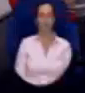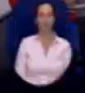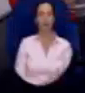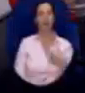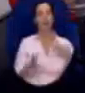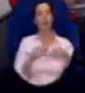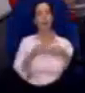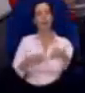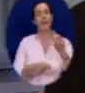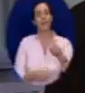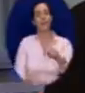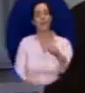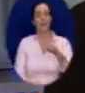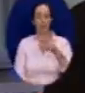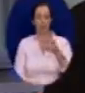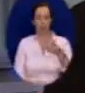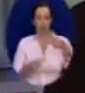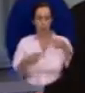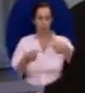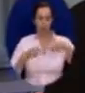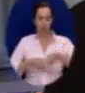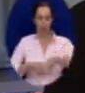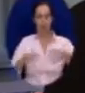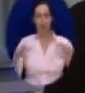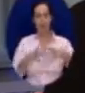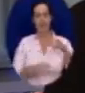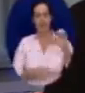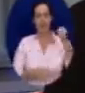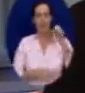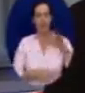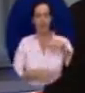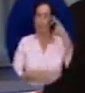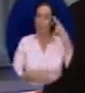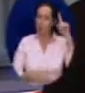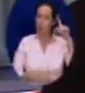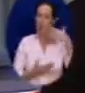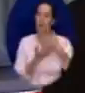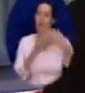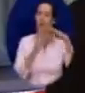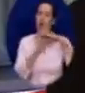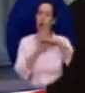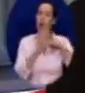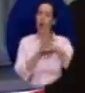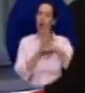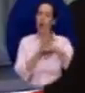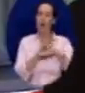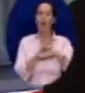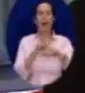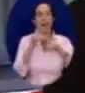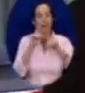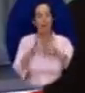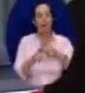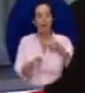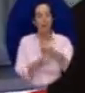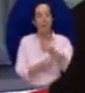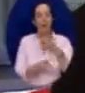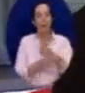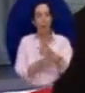ואיתנו חברת הכנסת מרב מיכאלי, יושבת ראש סיעת המחנה הציוני, וצריך לומר גם יוזמת הצעת החוק למלחמה